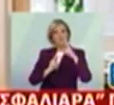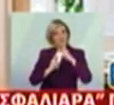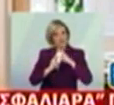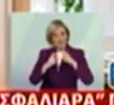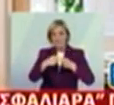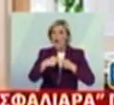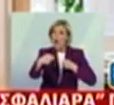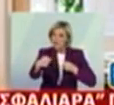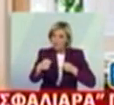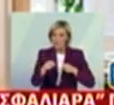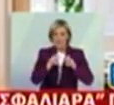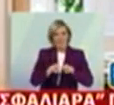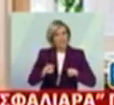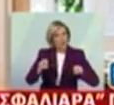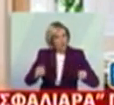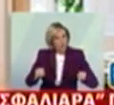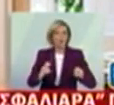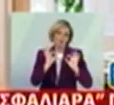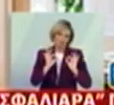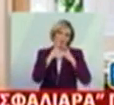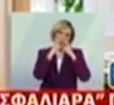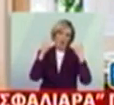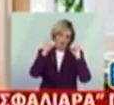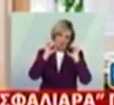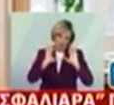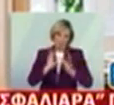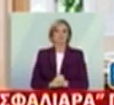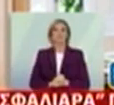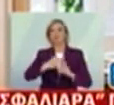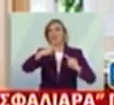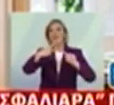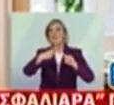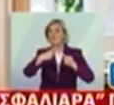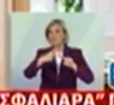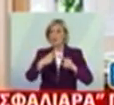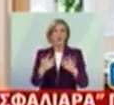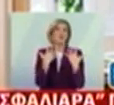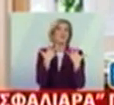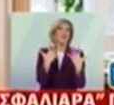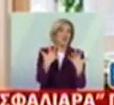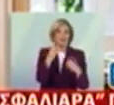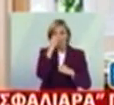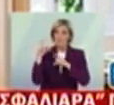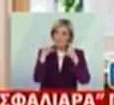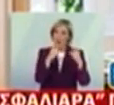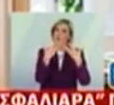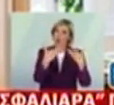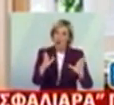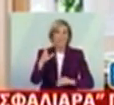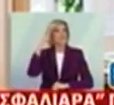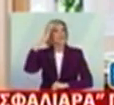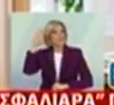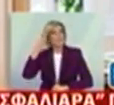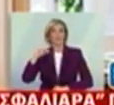Πάνο, θα μας πεις λίγο έτσι τι ακριβώς θα γίνει αύριο, γιατί όπως είπαμε τώρα εδώ, συζητάμε και με τον κύριο